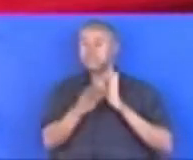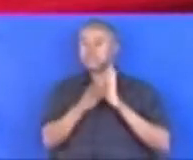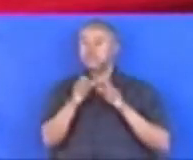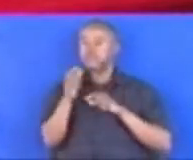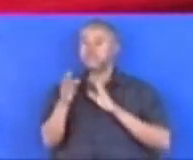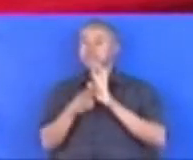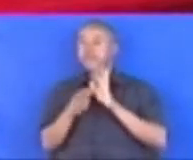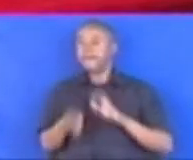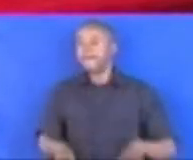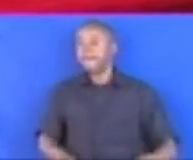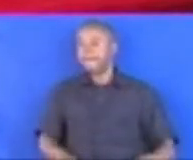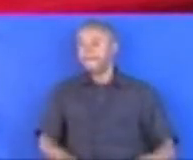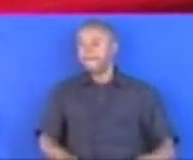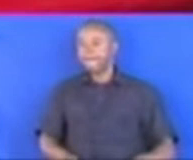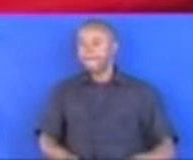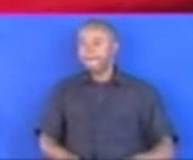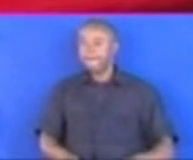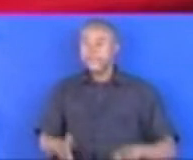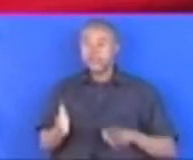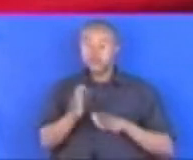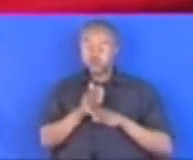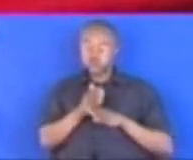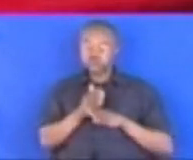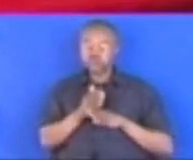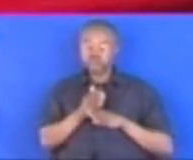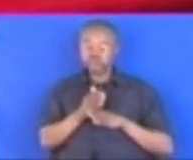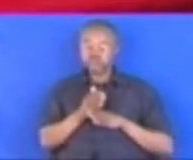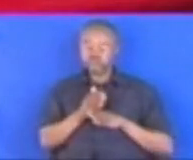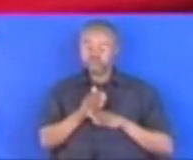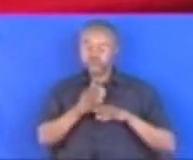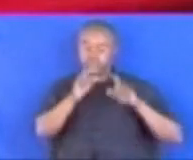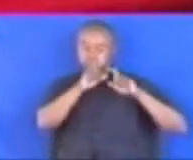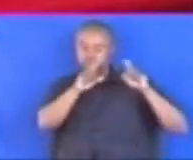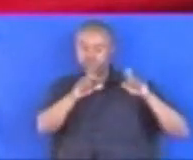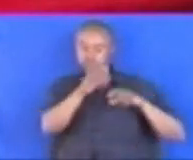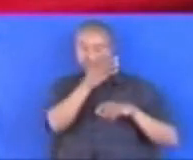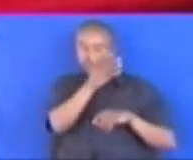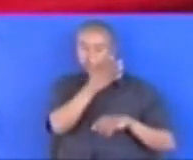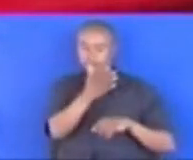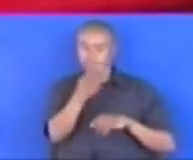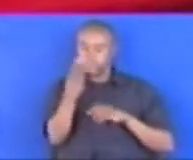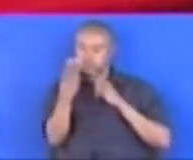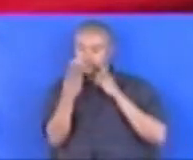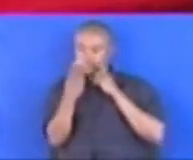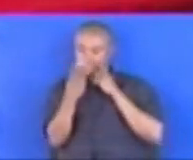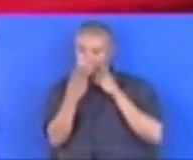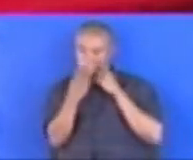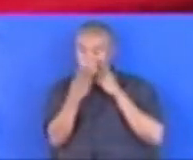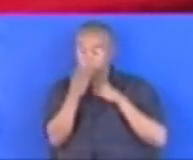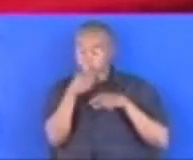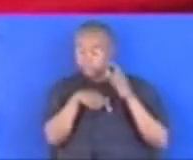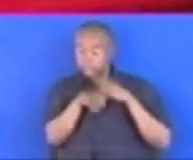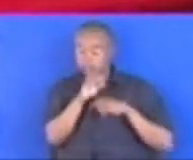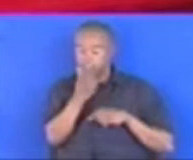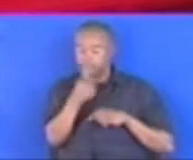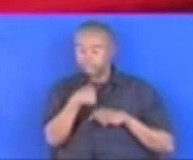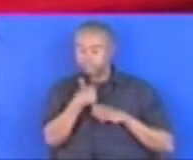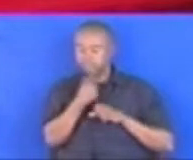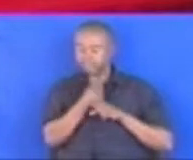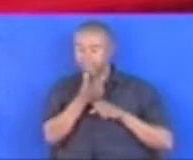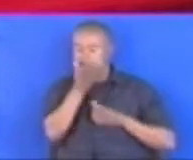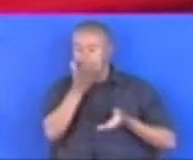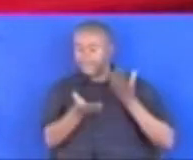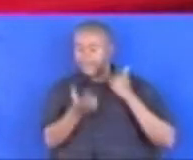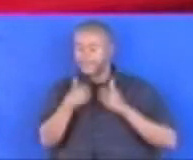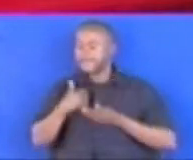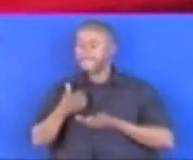59.7%. Mheshimiwa Naibu Spika, kwa upande wa fungu namba 53 katika mwaka wa fedha 21-22 imekadiriwa